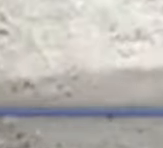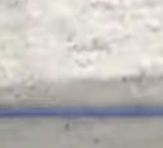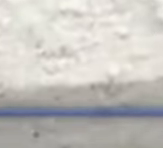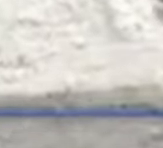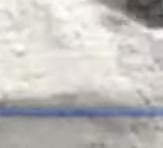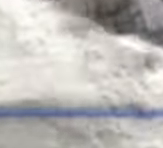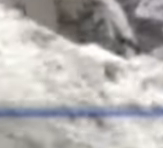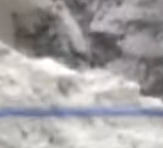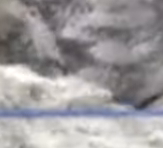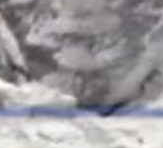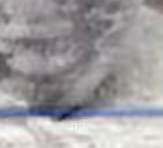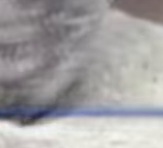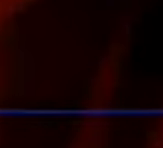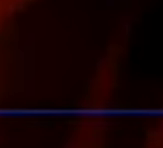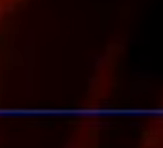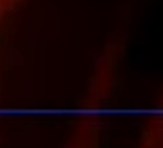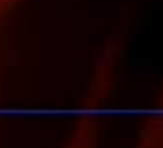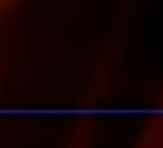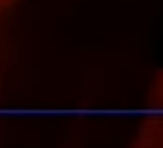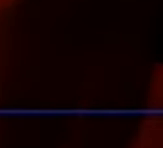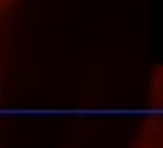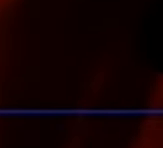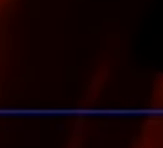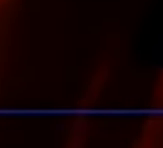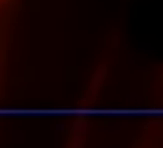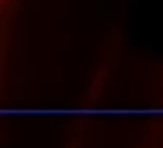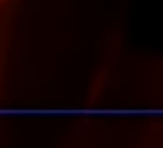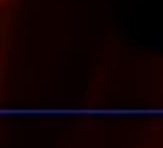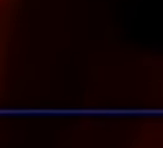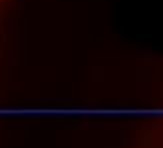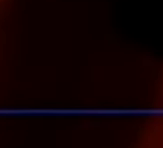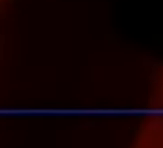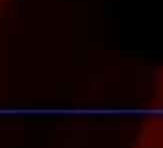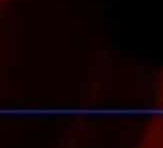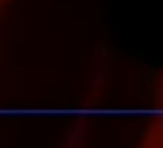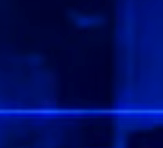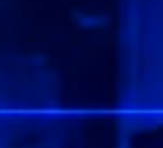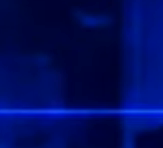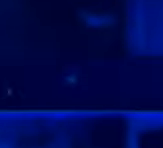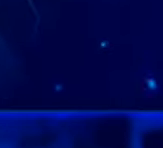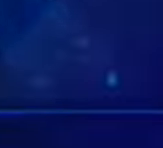Mga pinaniniwalaang kalansay ng mga alien natagpuan sa Peru.